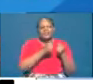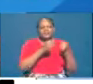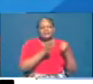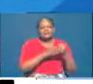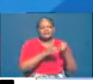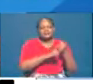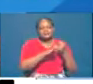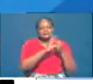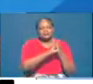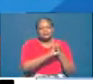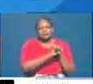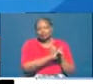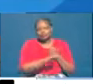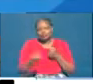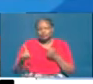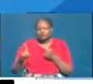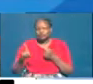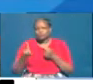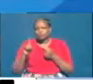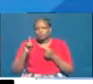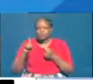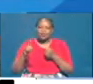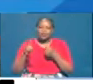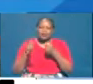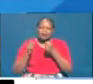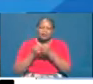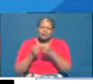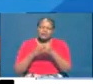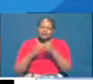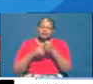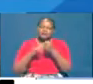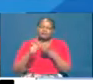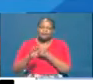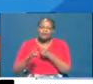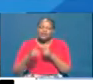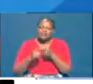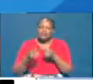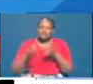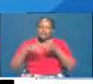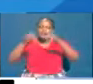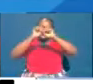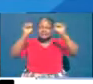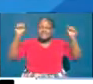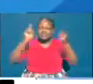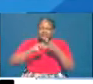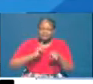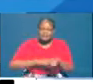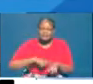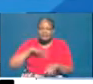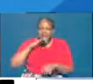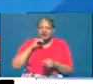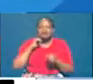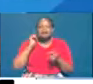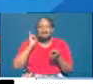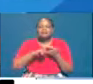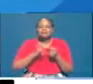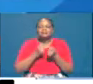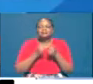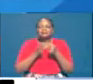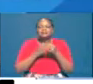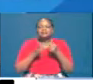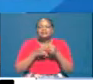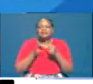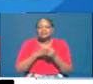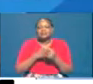1963 hadi 1964 na baadaye rais hadi kifo chake mwaka 1978. Hizi hapa ni baadhi ya